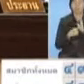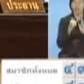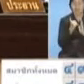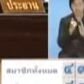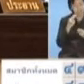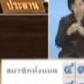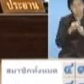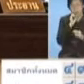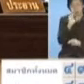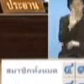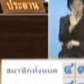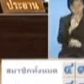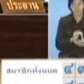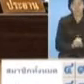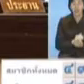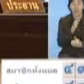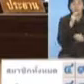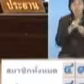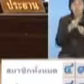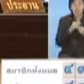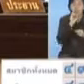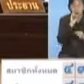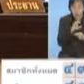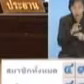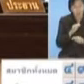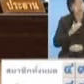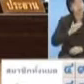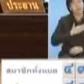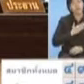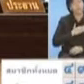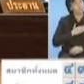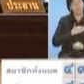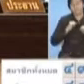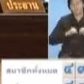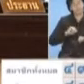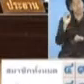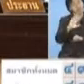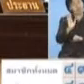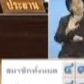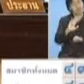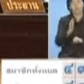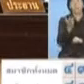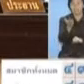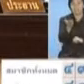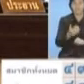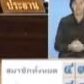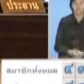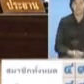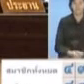าแล้วกันนะครับถ้าท่านเอ่ยชื่อบุคคลภายนอกผมจะไม่ให้อภิปรายนะครับเชิญนะ